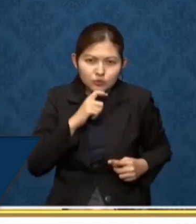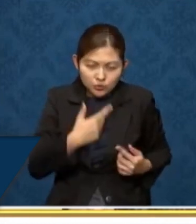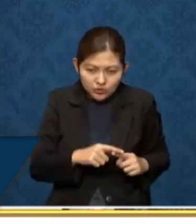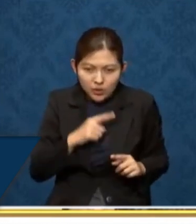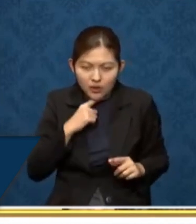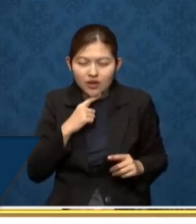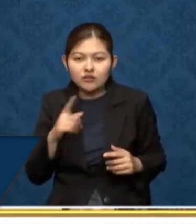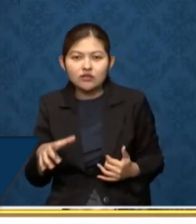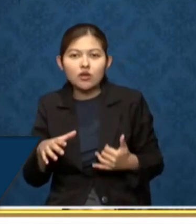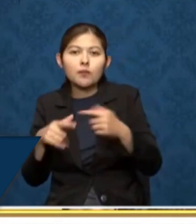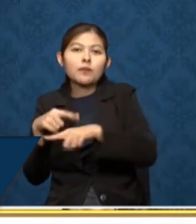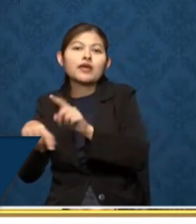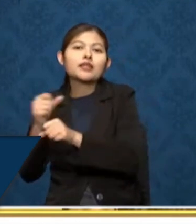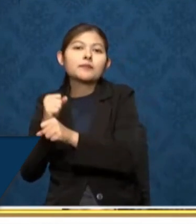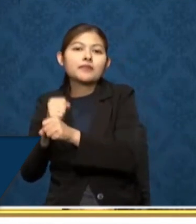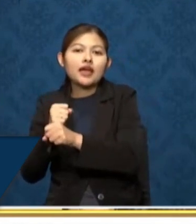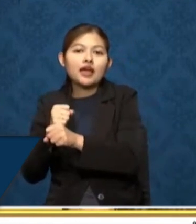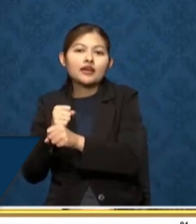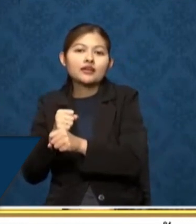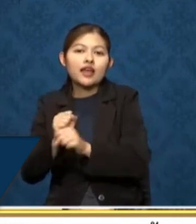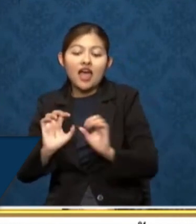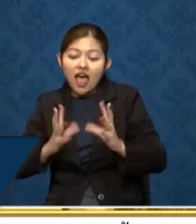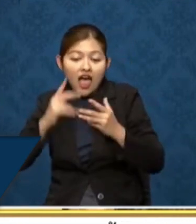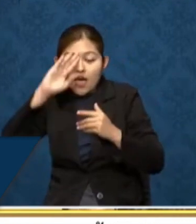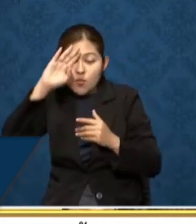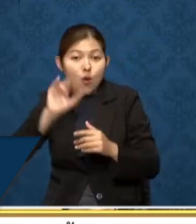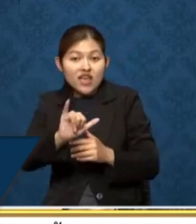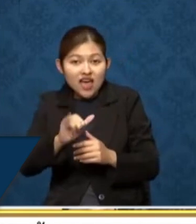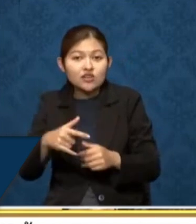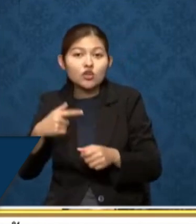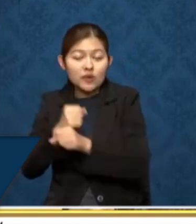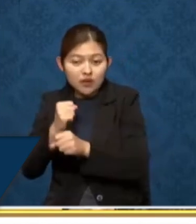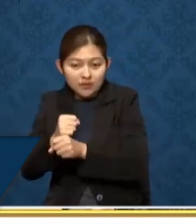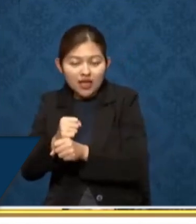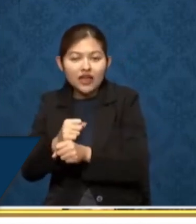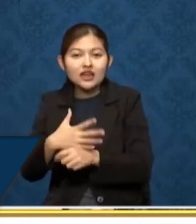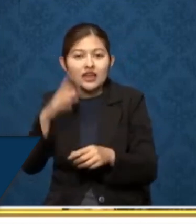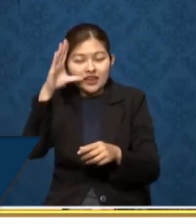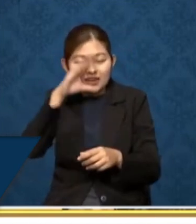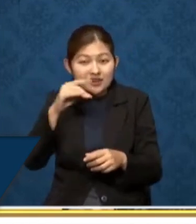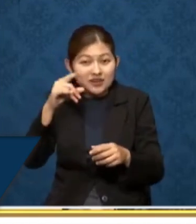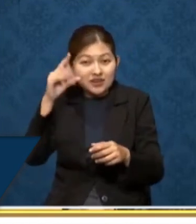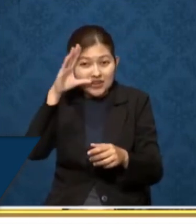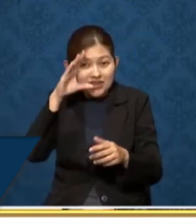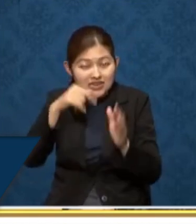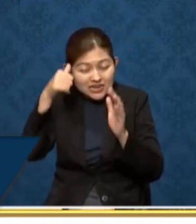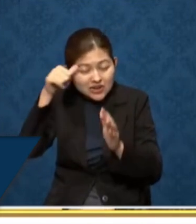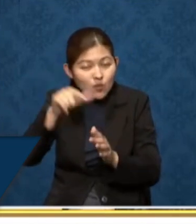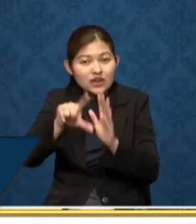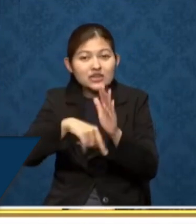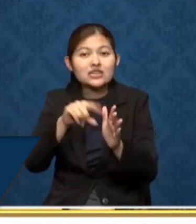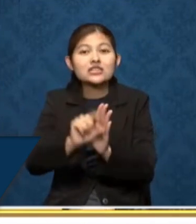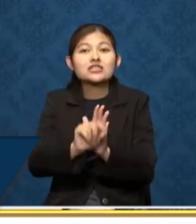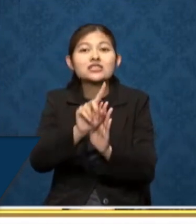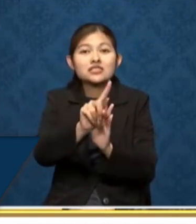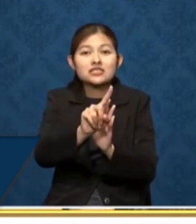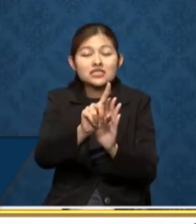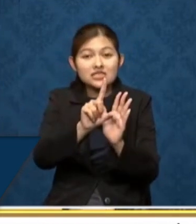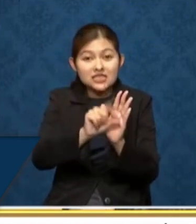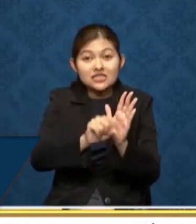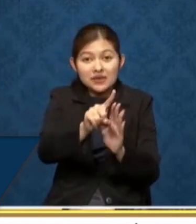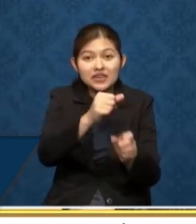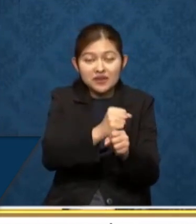าเจาะคออยู่ผู้ชายคนหนึ่งที่เป็นคุณพ่อเลี้ยงเดี่ยว1วันมี24ชั่วโมงผู้ชายคนนี้ทำงานไปแล้ว21ชั่วโม